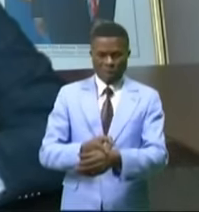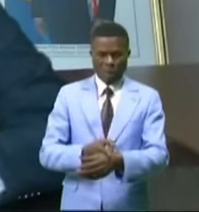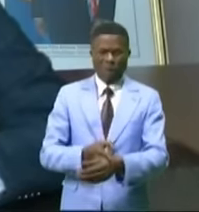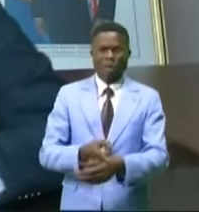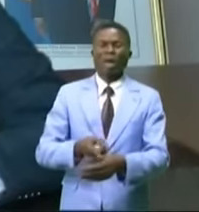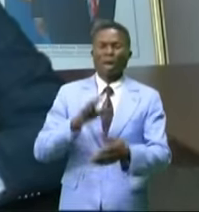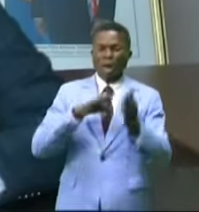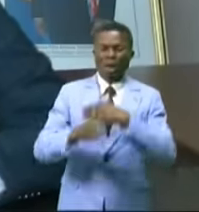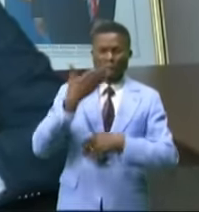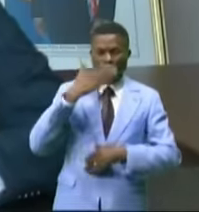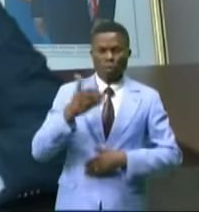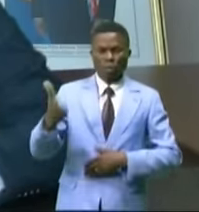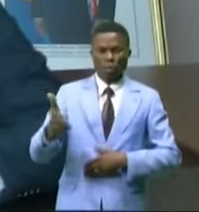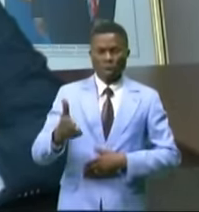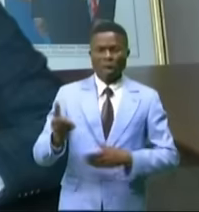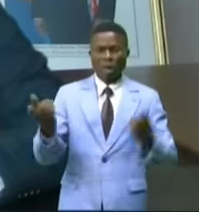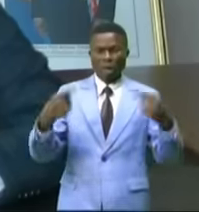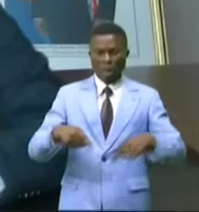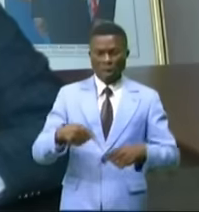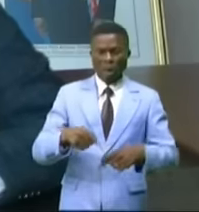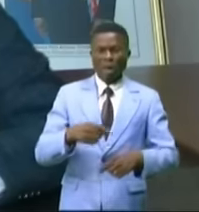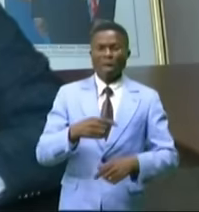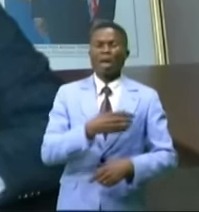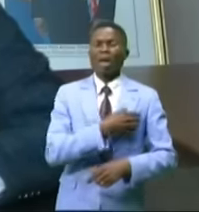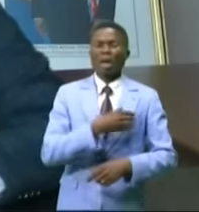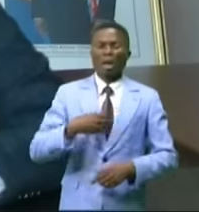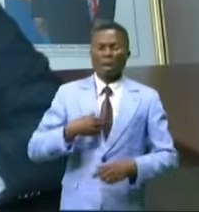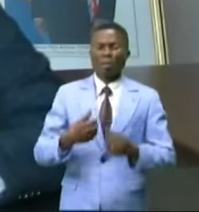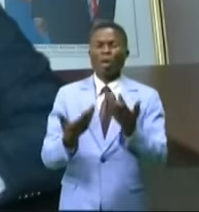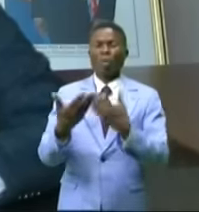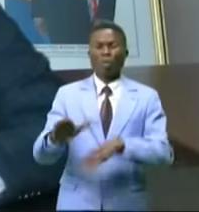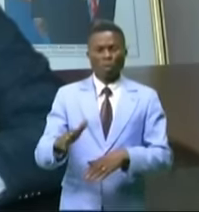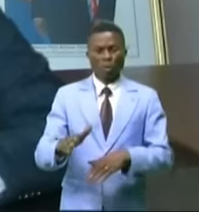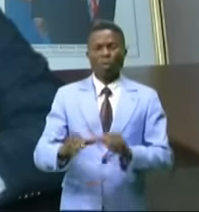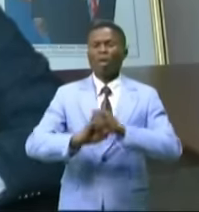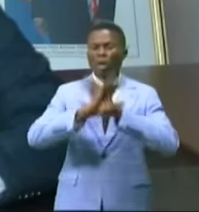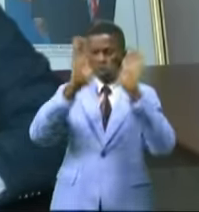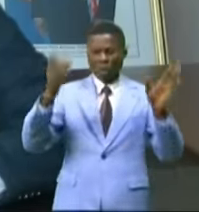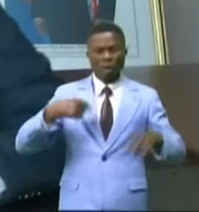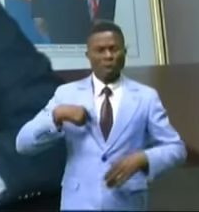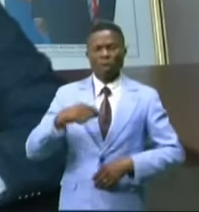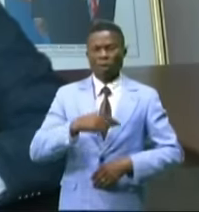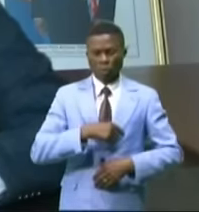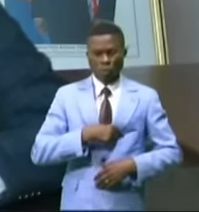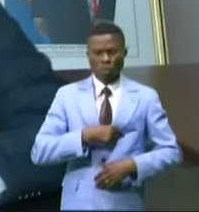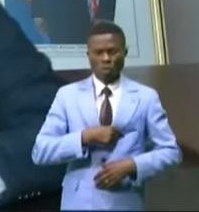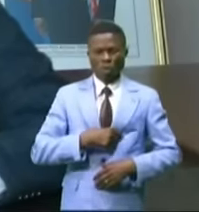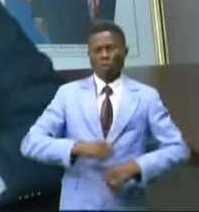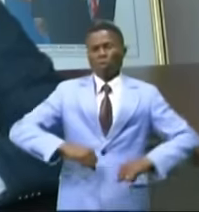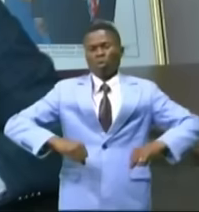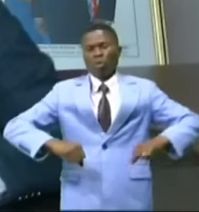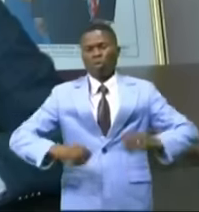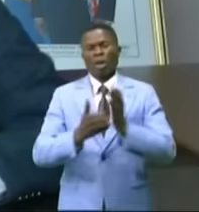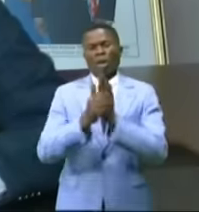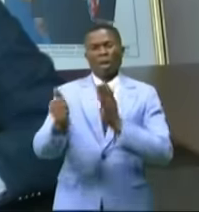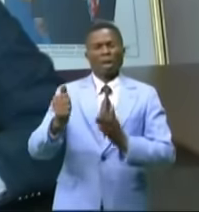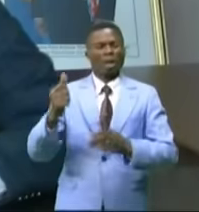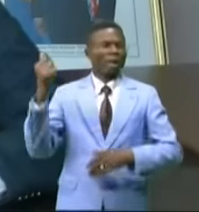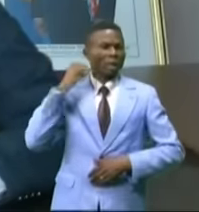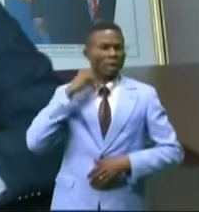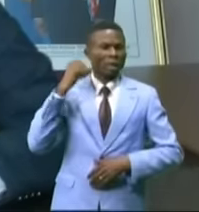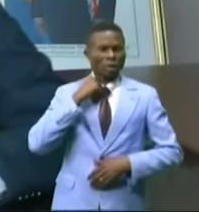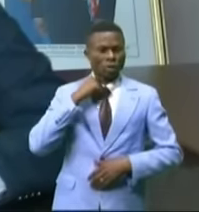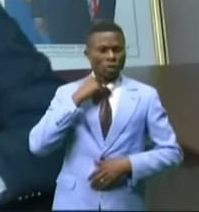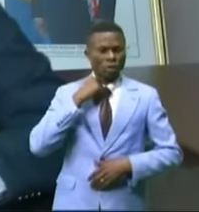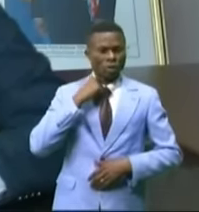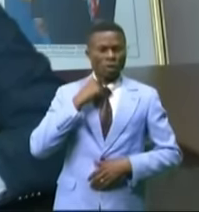présentée. Dès lors que nous avons perdu notre humanité, il est clair que nous ne pouvons pas nous prévaloir de la qualité de médecin